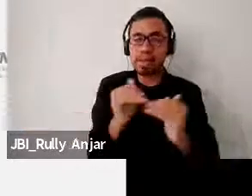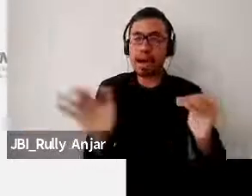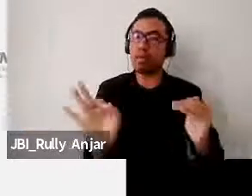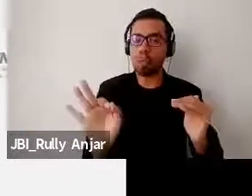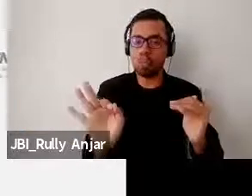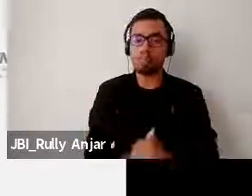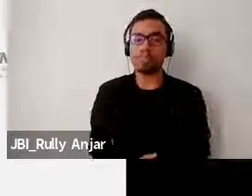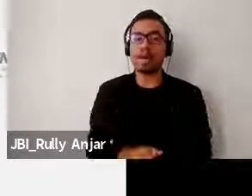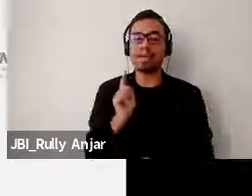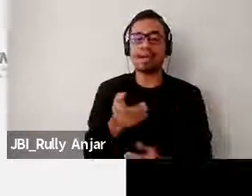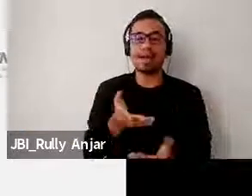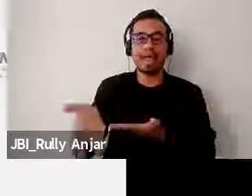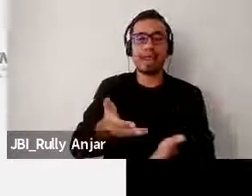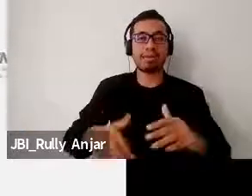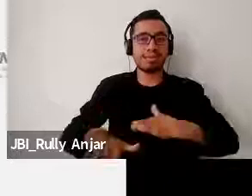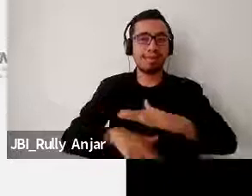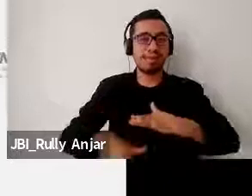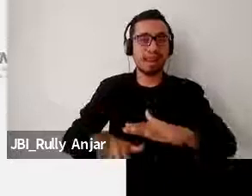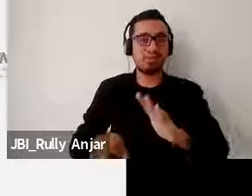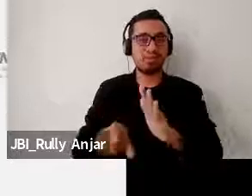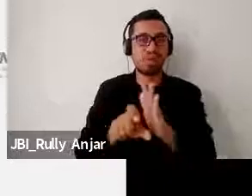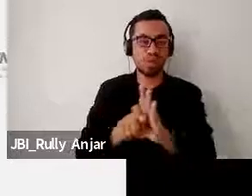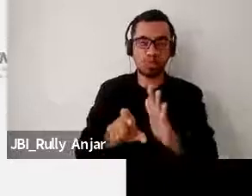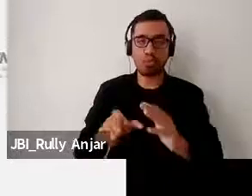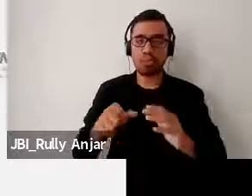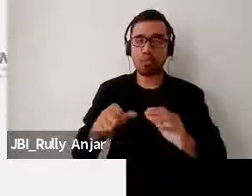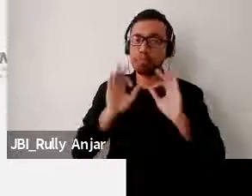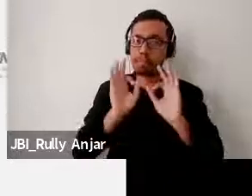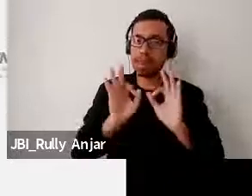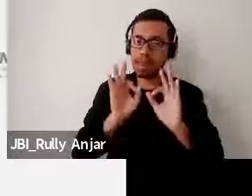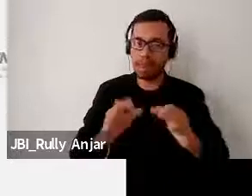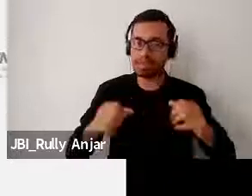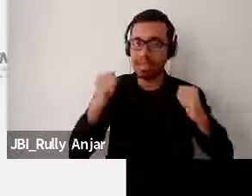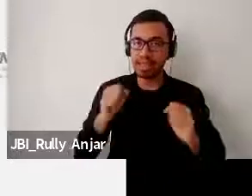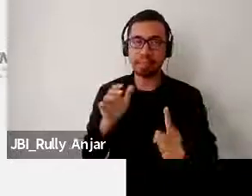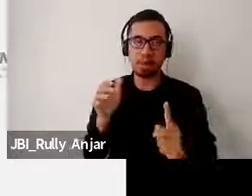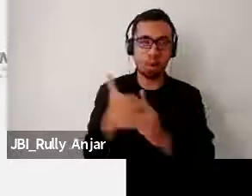seperti pendidikan, kesehatan, perlindungan sosial, dan lain-lain.